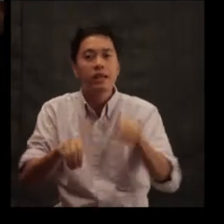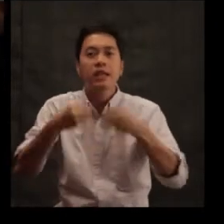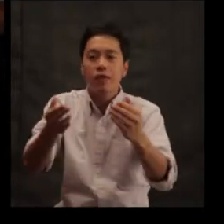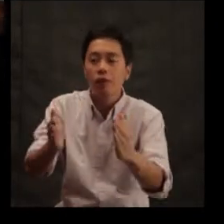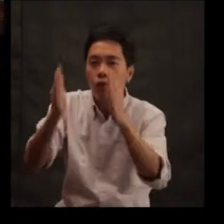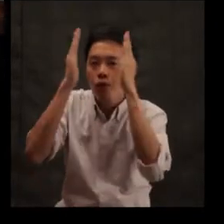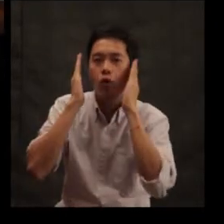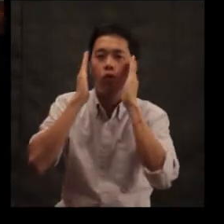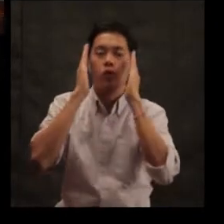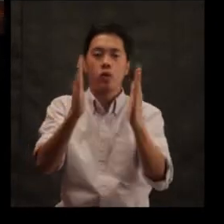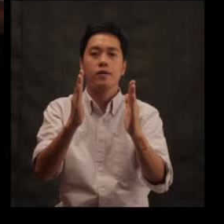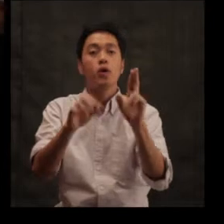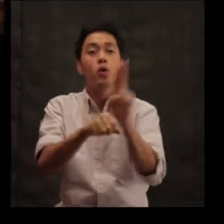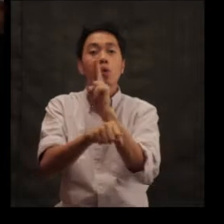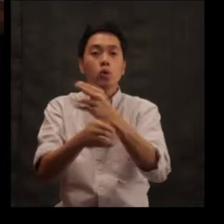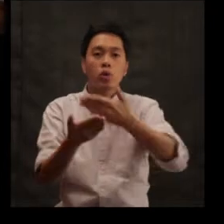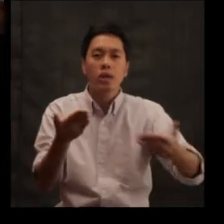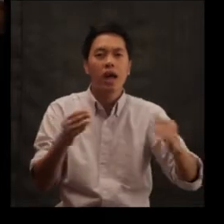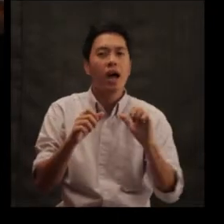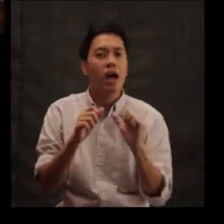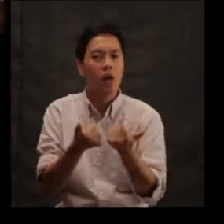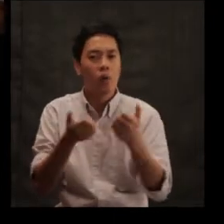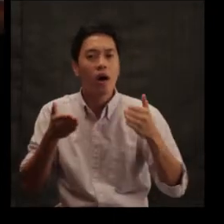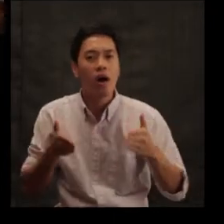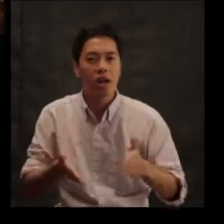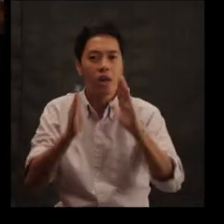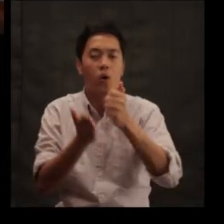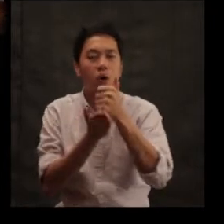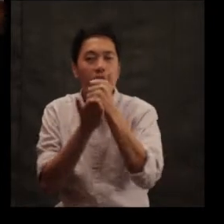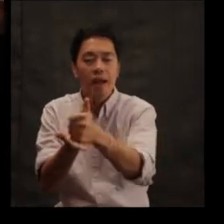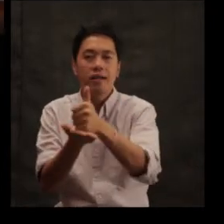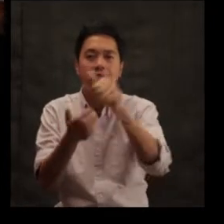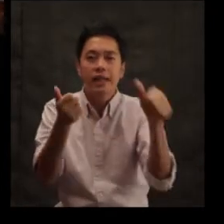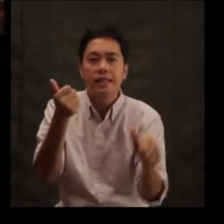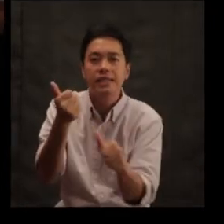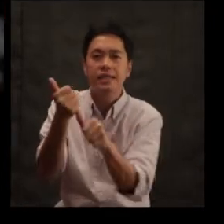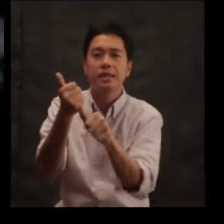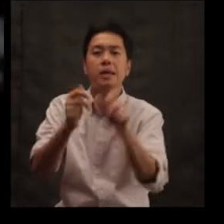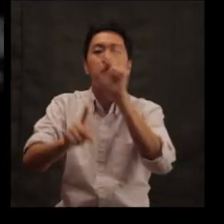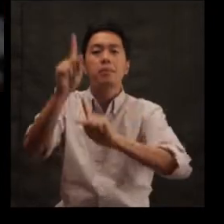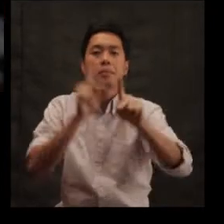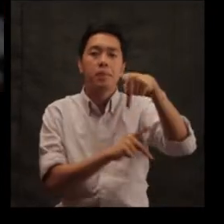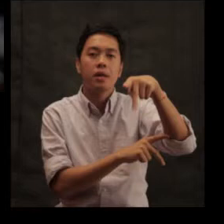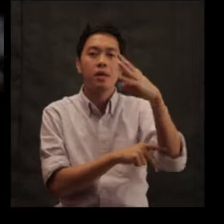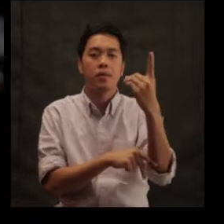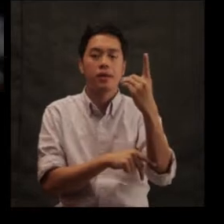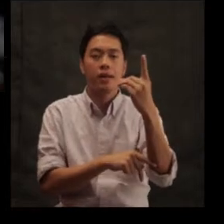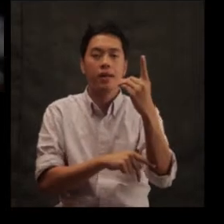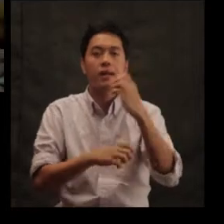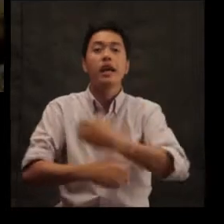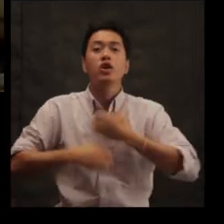and using their resources to allow, to help, to assist persons with disabilities to enjoy the right to